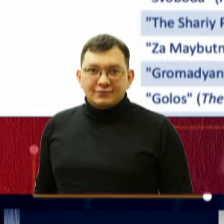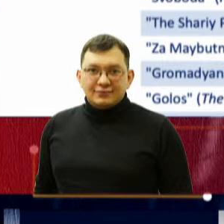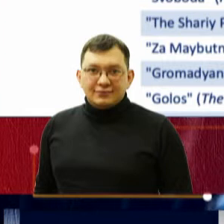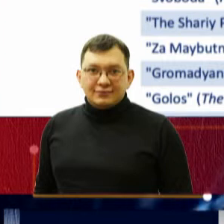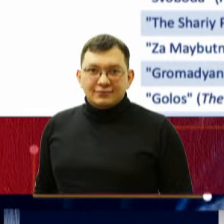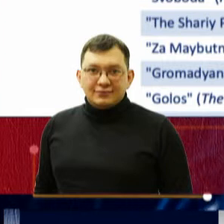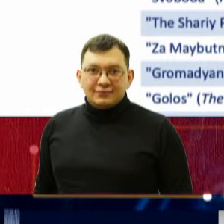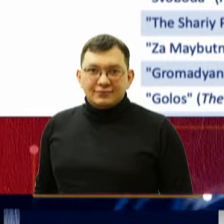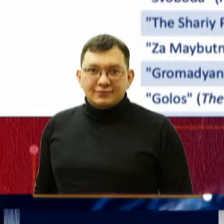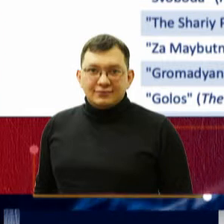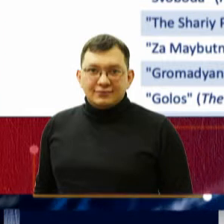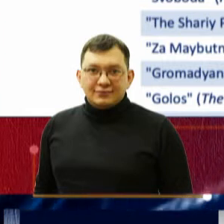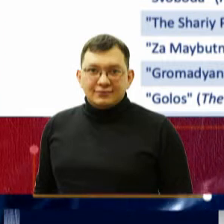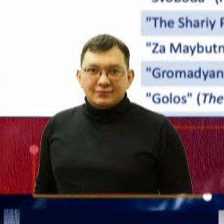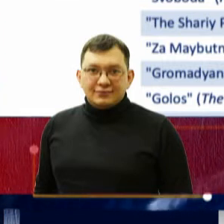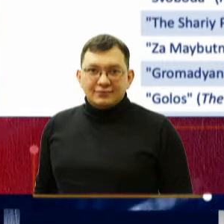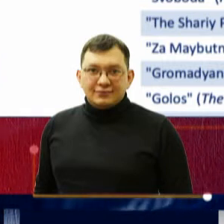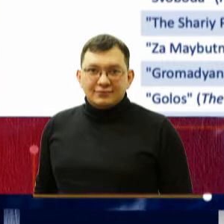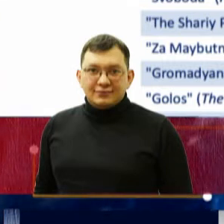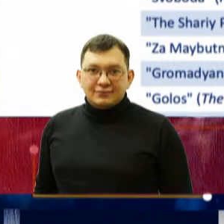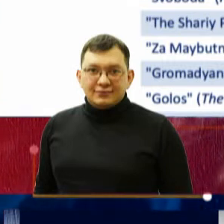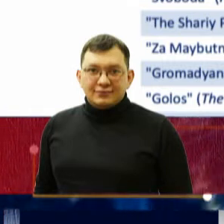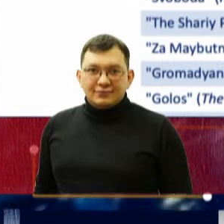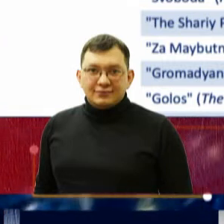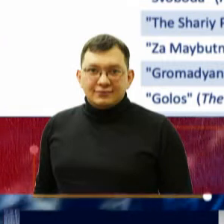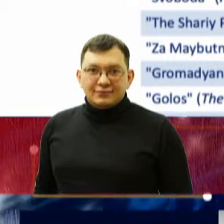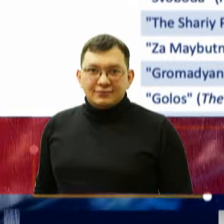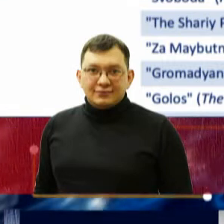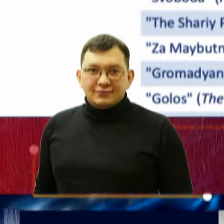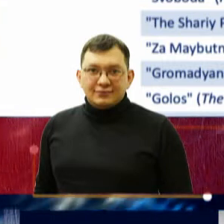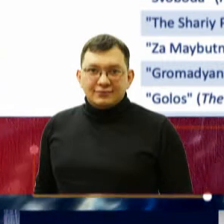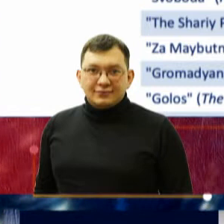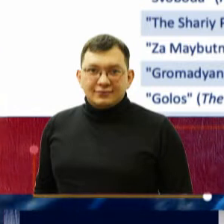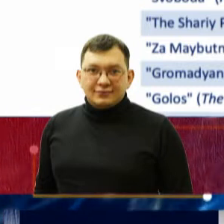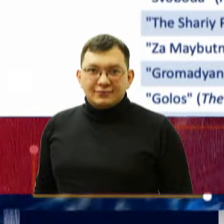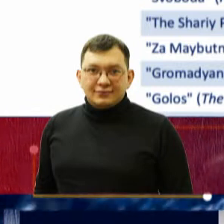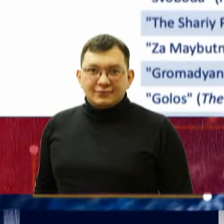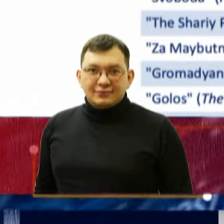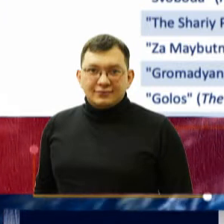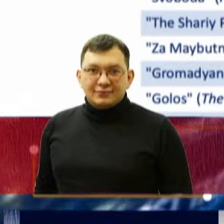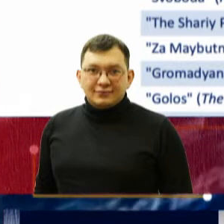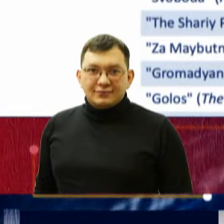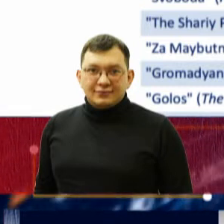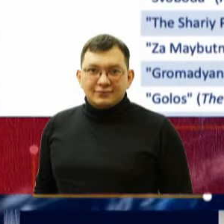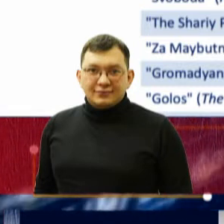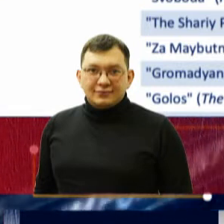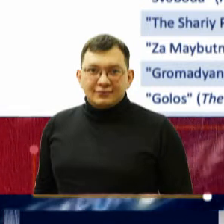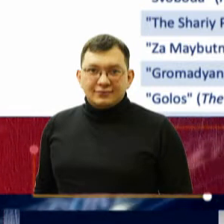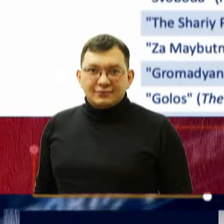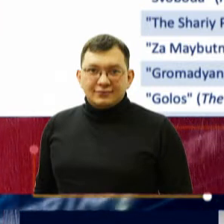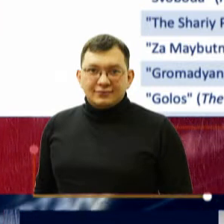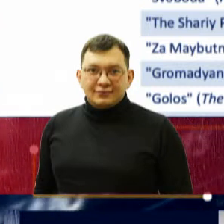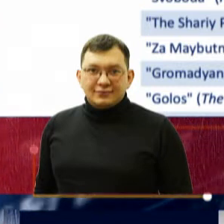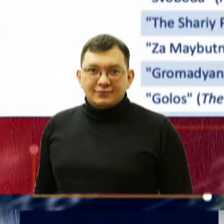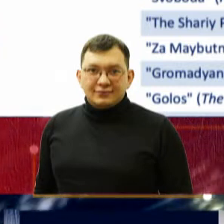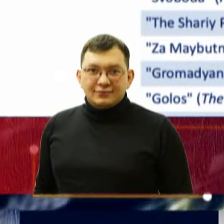само будь-які прорахунки уряду, будь-які рішення, які не подобаються громадянам, так само б'є по «Слузі